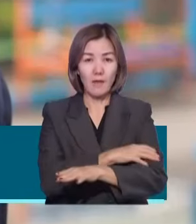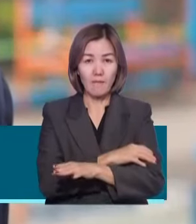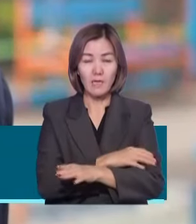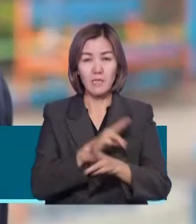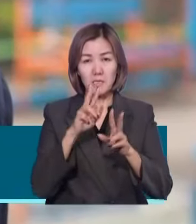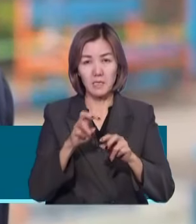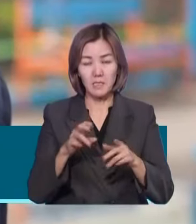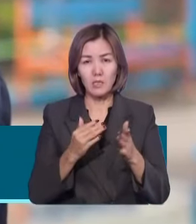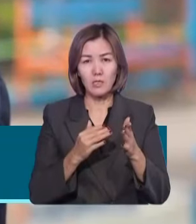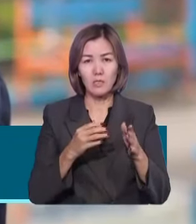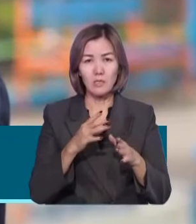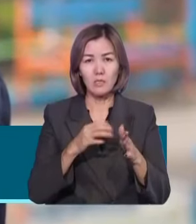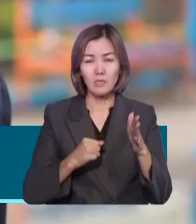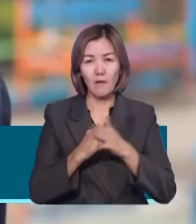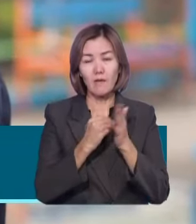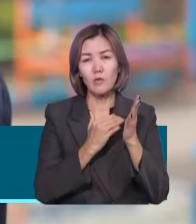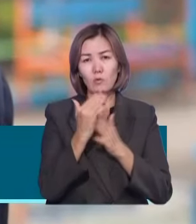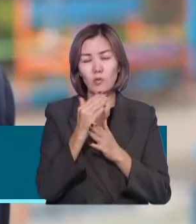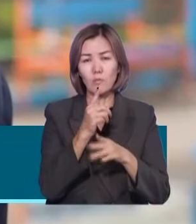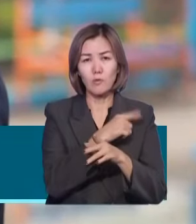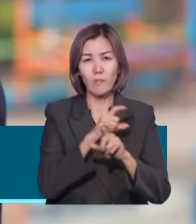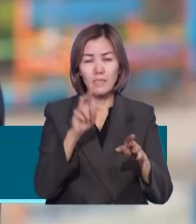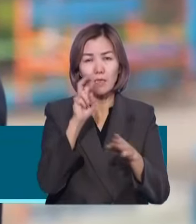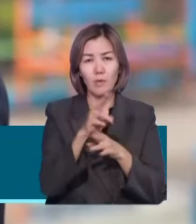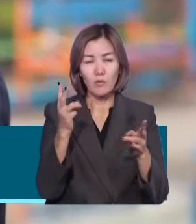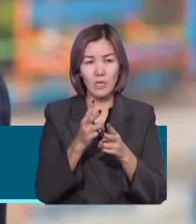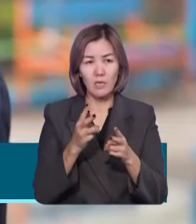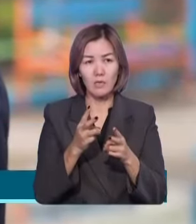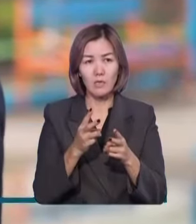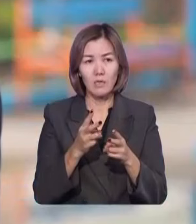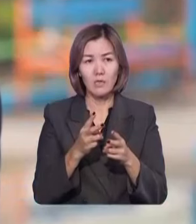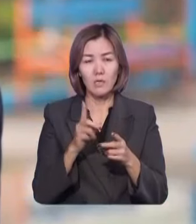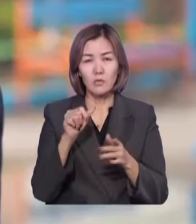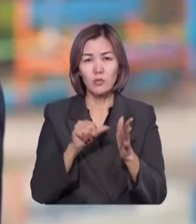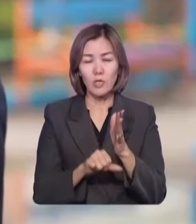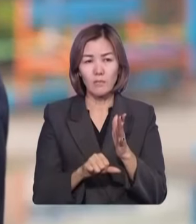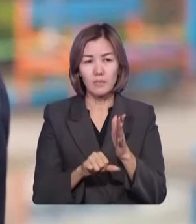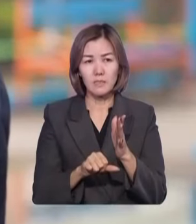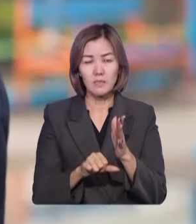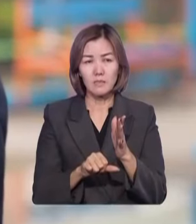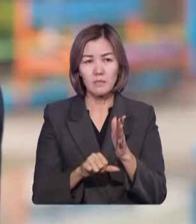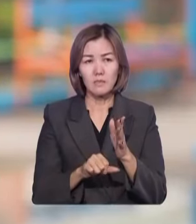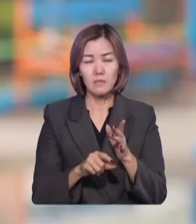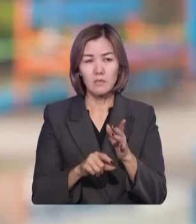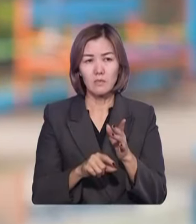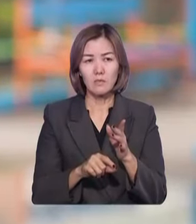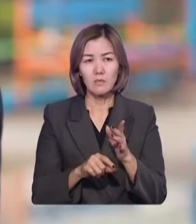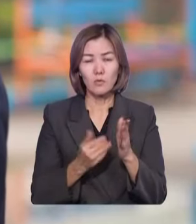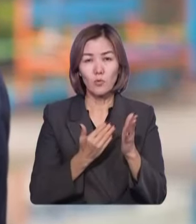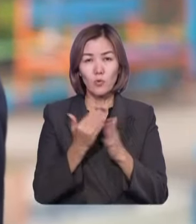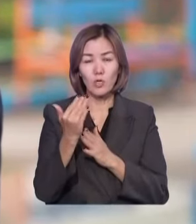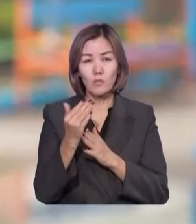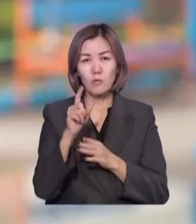kötülük bitti. Siz doğudur kanağa varınız. Davliyiniz katlı kötülük türüken, hazır düz alıp istedim türüken. Sizdeki kötülük